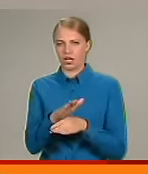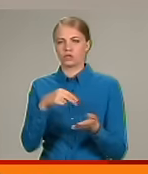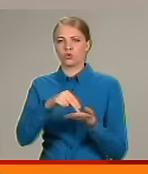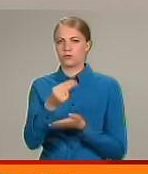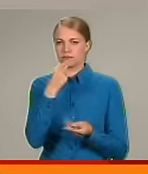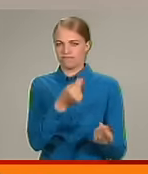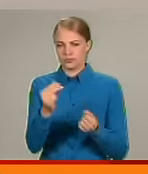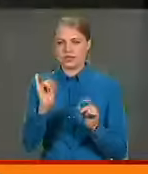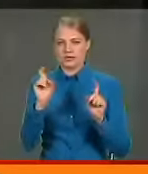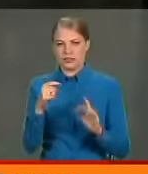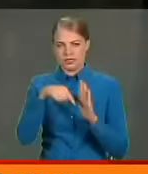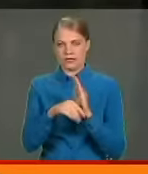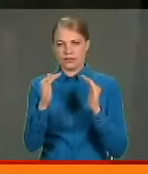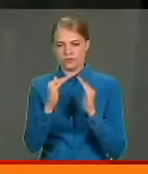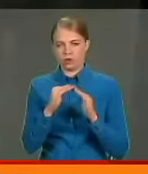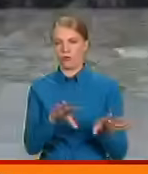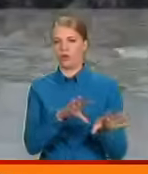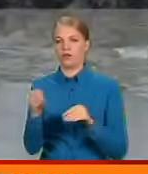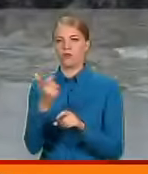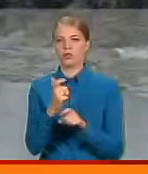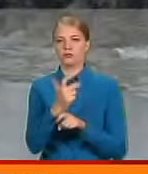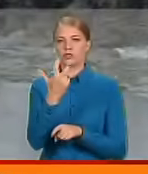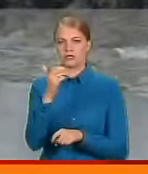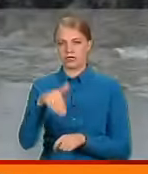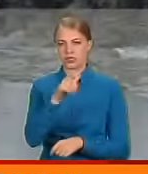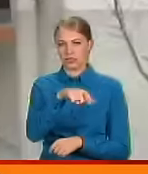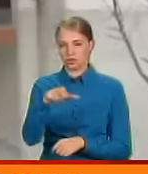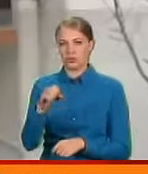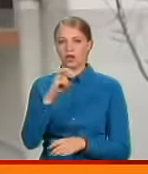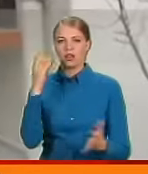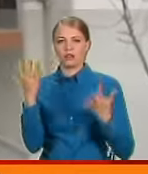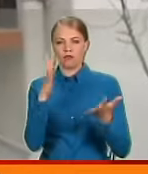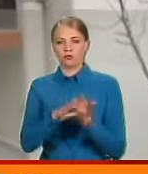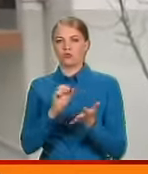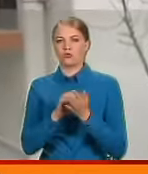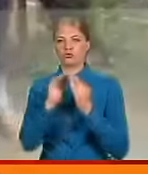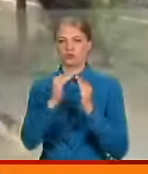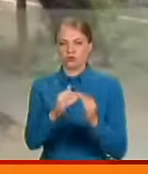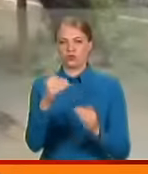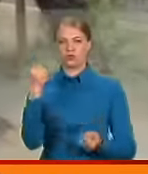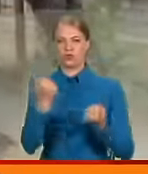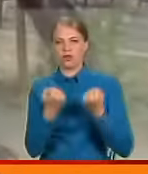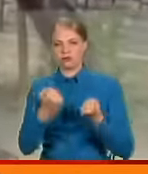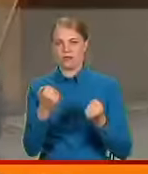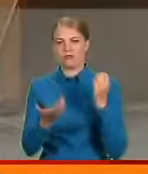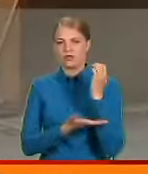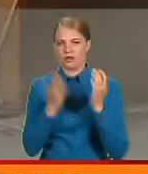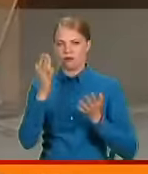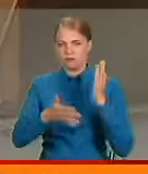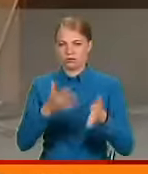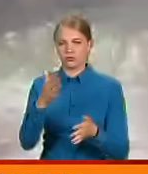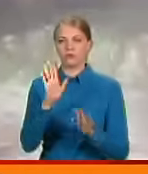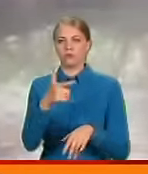накупити їжі і сидіти вдома. Евакуювали 300 тисяч людей. Тайфун трощить будинки та автівки, вириває з корінням дерева.